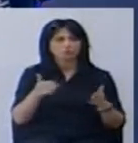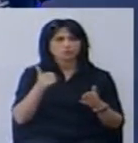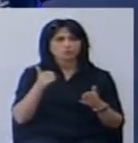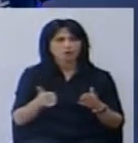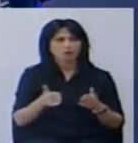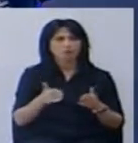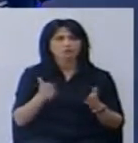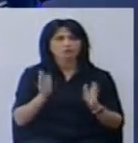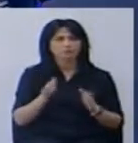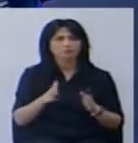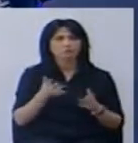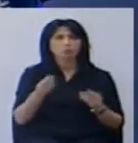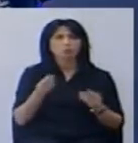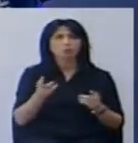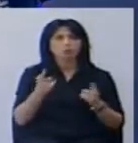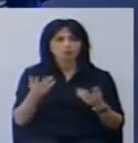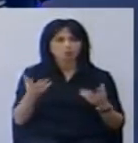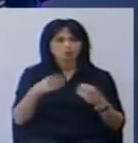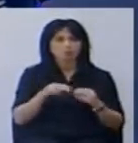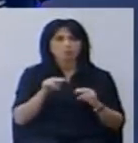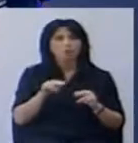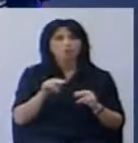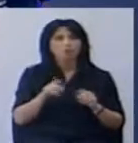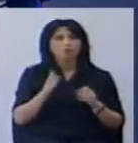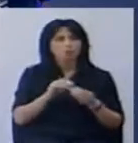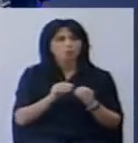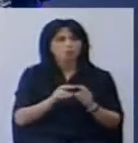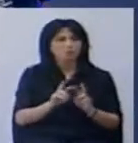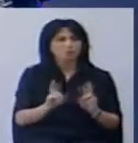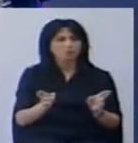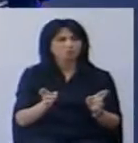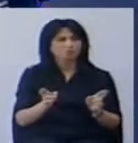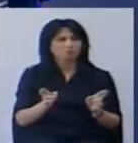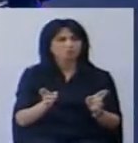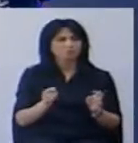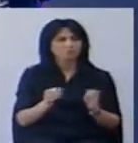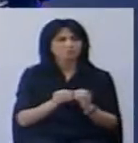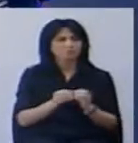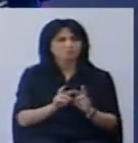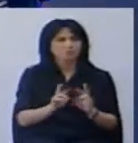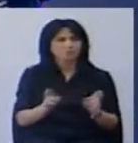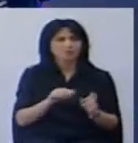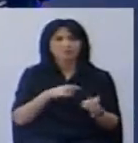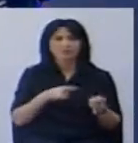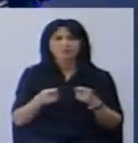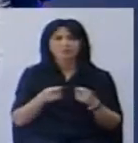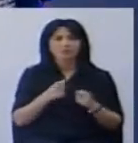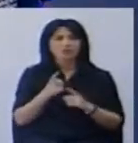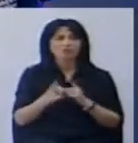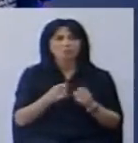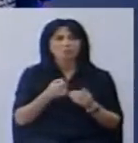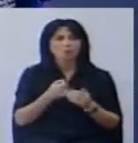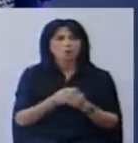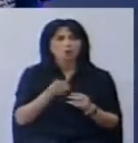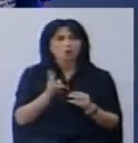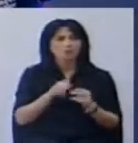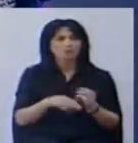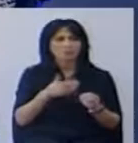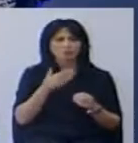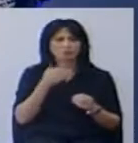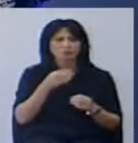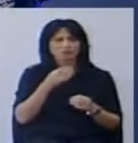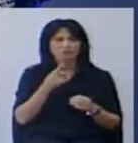უფრო დიდი ფული შემოდის. ფოთი, დგას იგივე პრობლემა. ანუ ისევ ის პრობლემა, რომ თვითმართველობის რეფორმა ბოლომდე არ არის